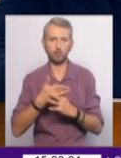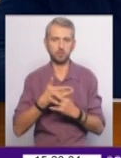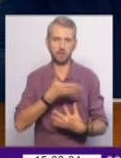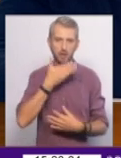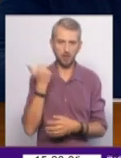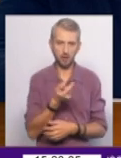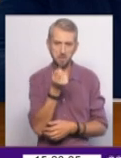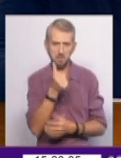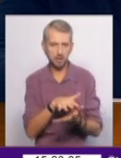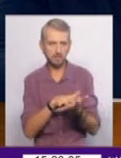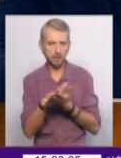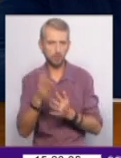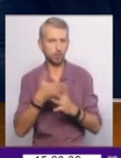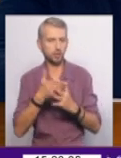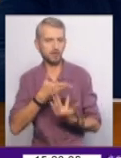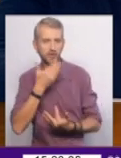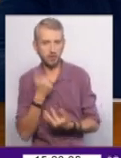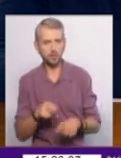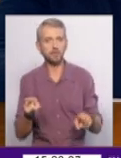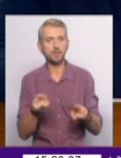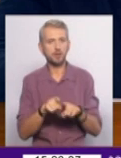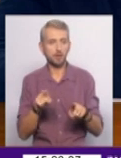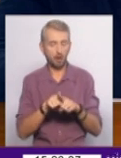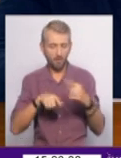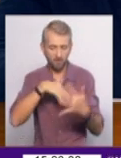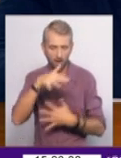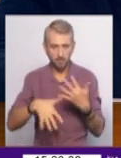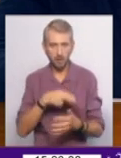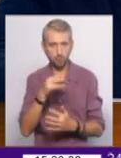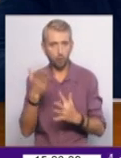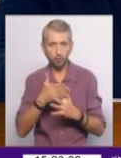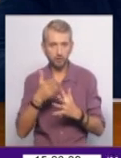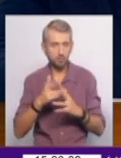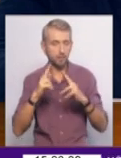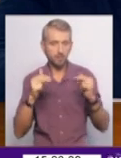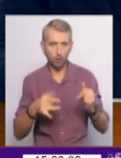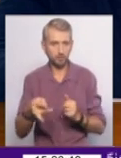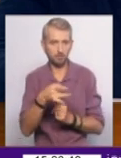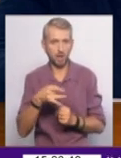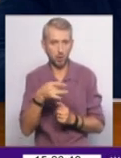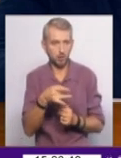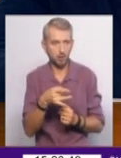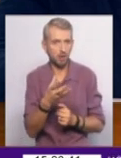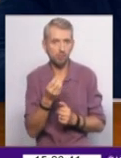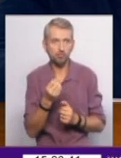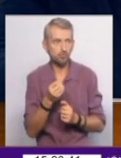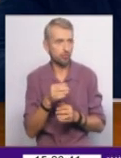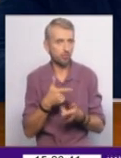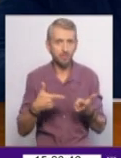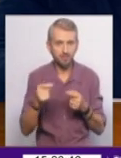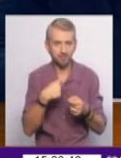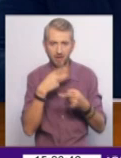маленькие затраты, субсидий нет. Такая вакханалия, как по субсидиям в Днепровском районе, я еще нигде не